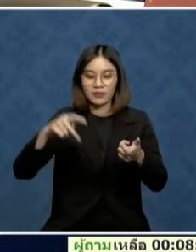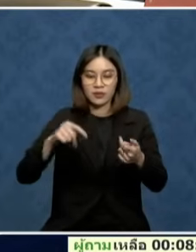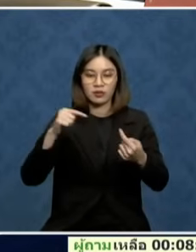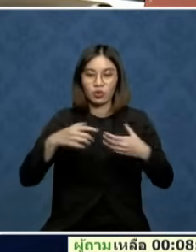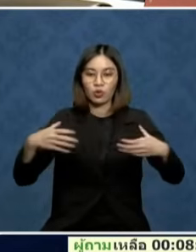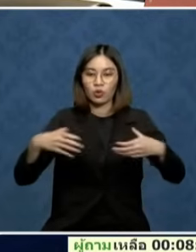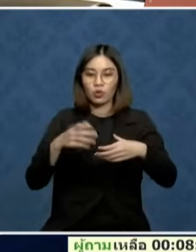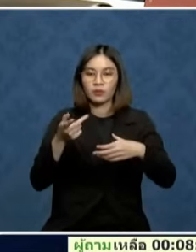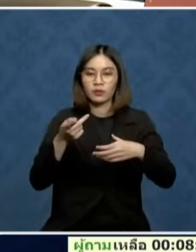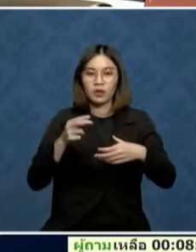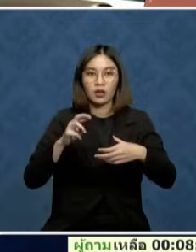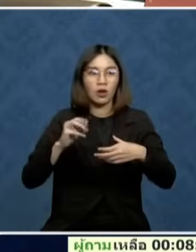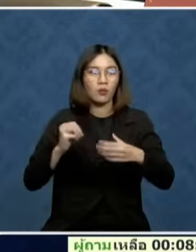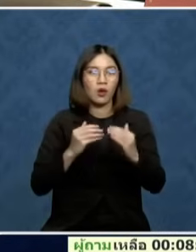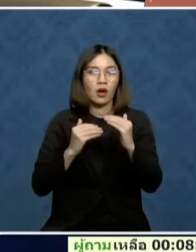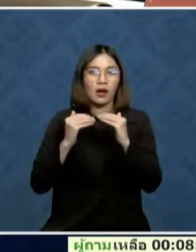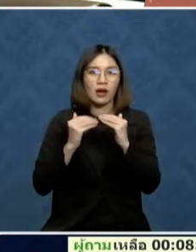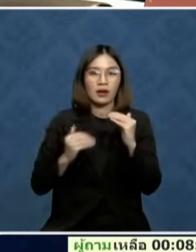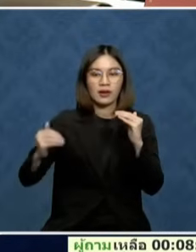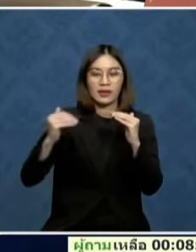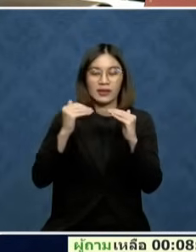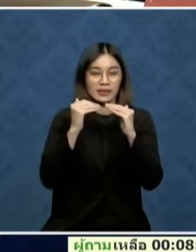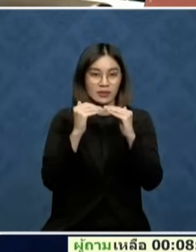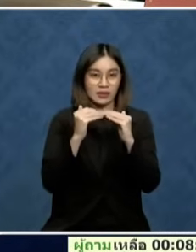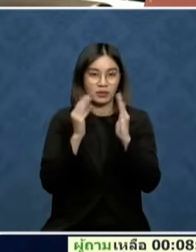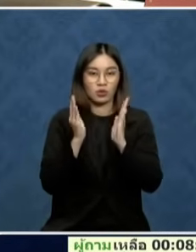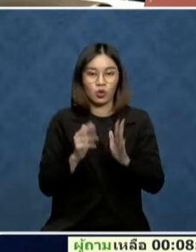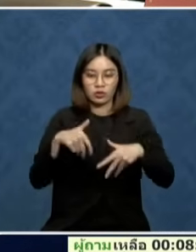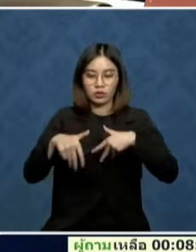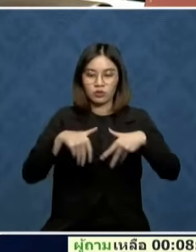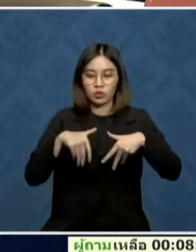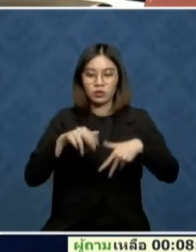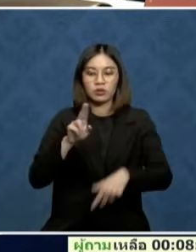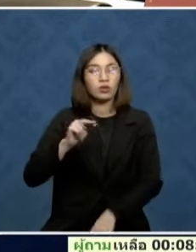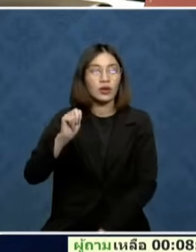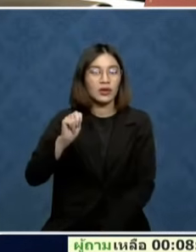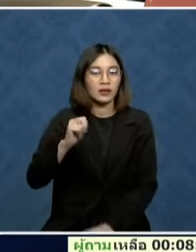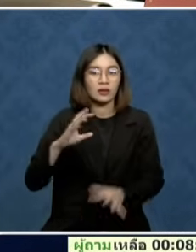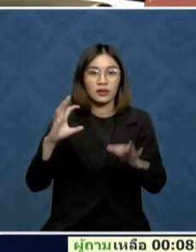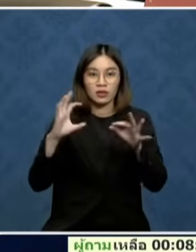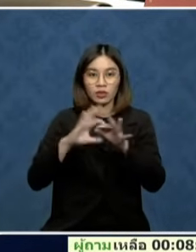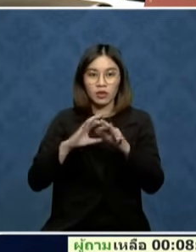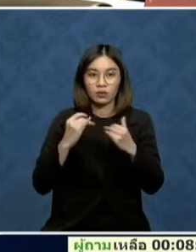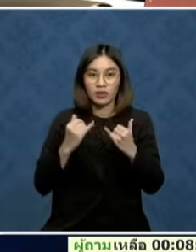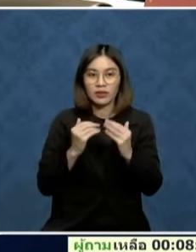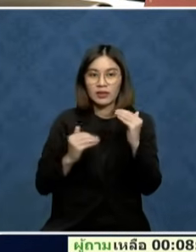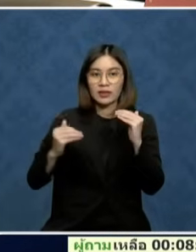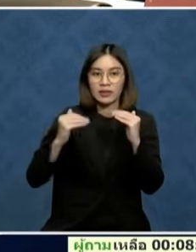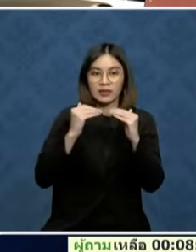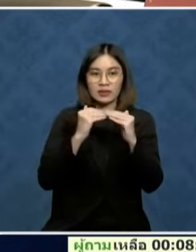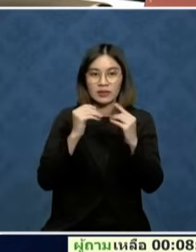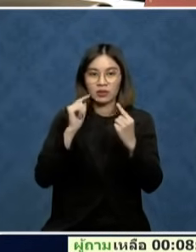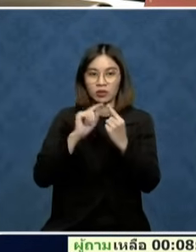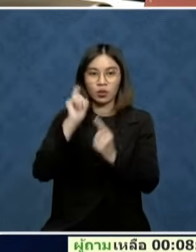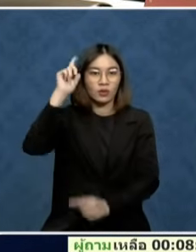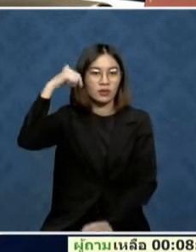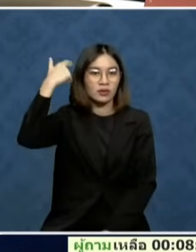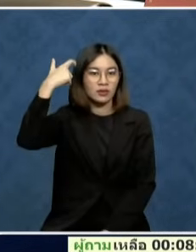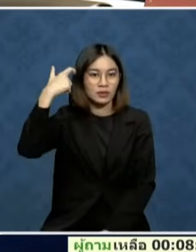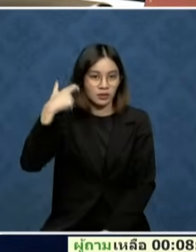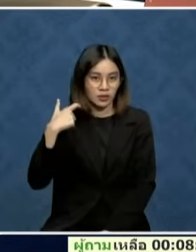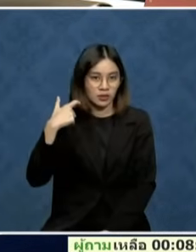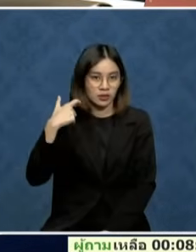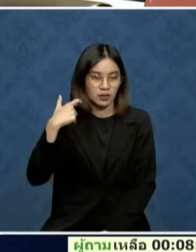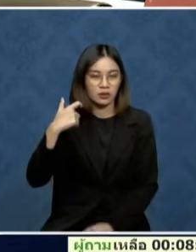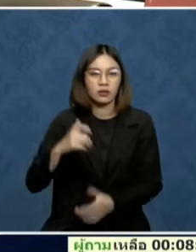คณะมนตรีสิทธิมนุษยชนแห่งสหประชาชาติเรื่องสถานการณ์สิทธิมนุษยชนในเมียนมาหรือ Special